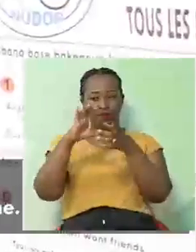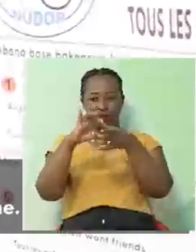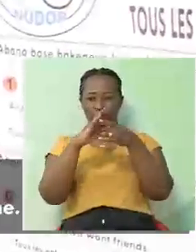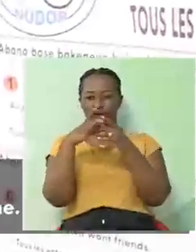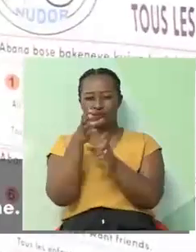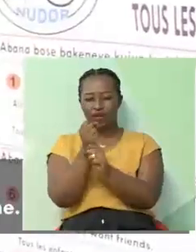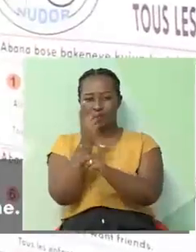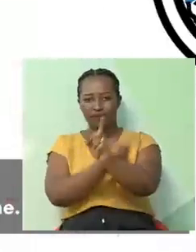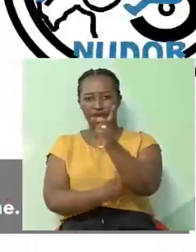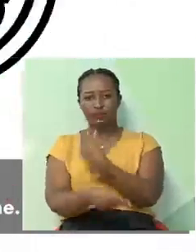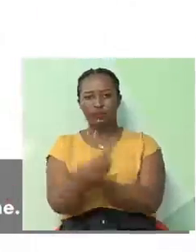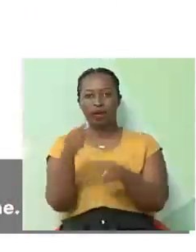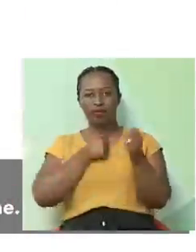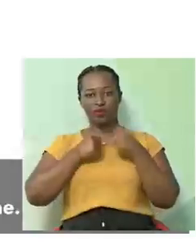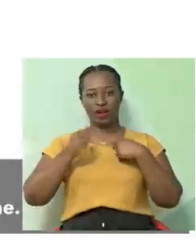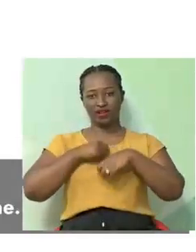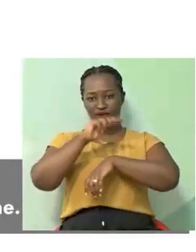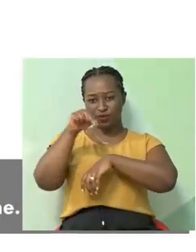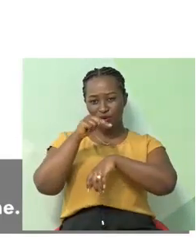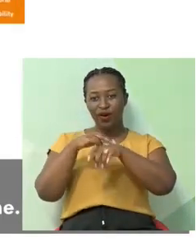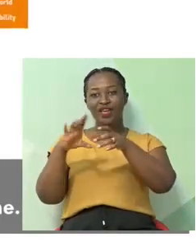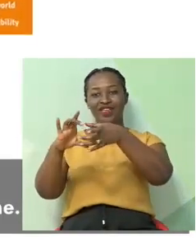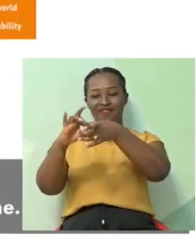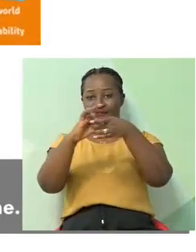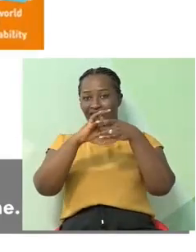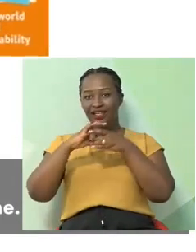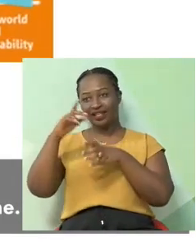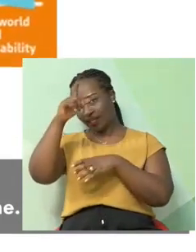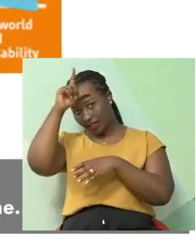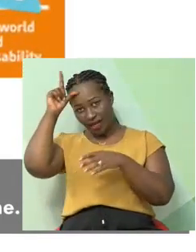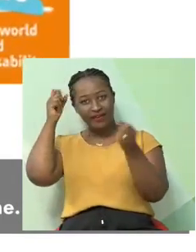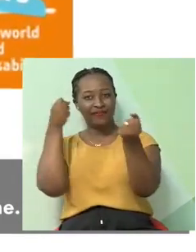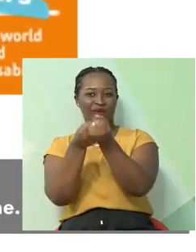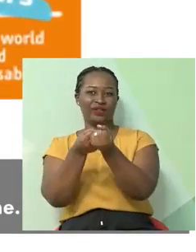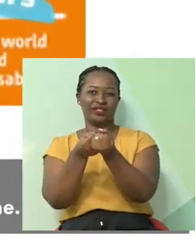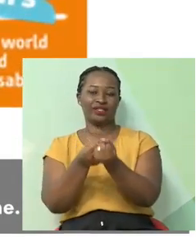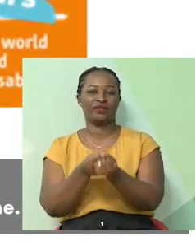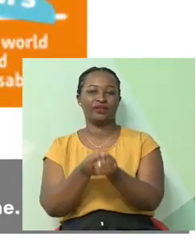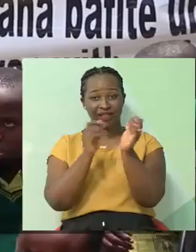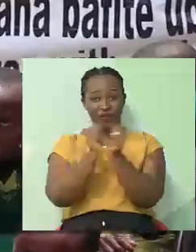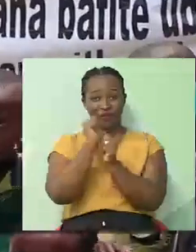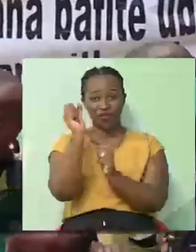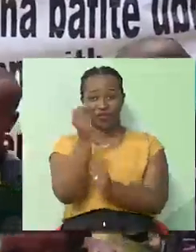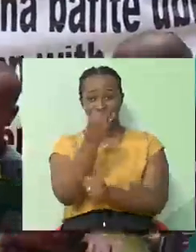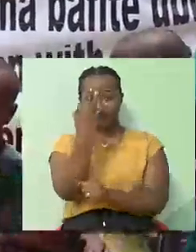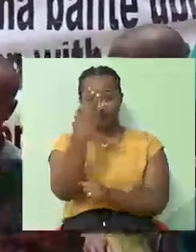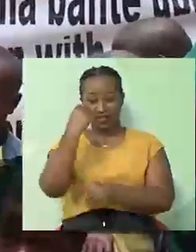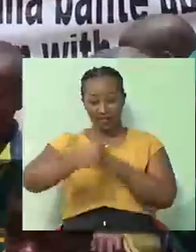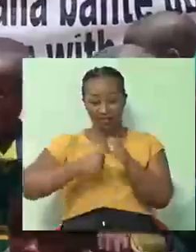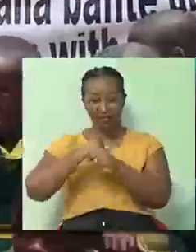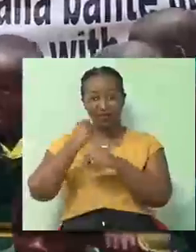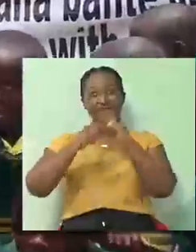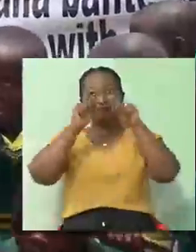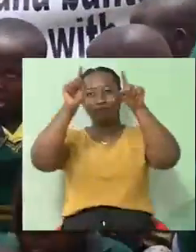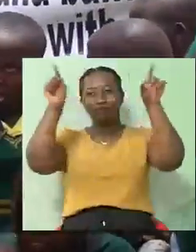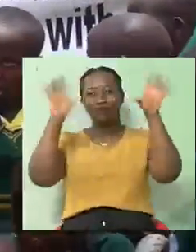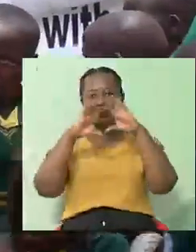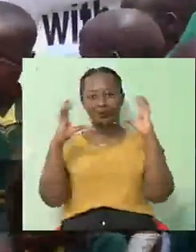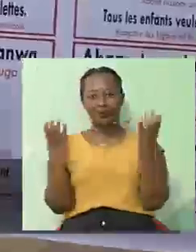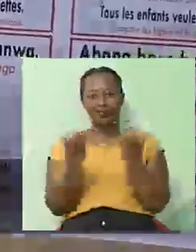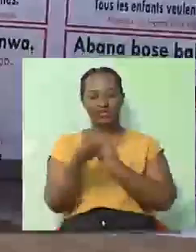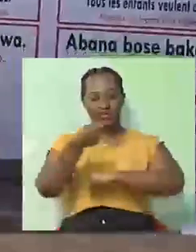n'ihuriro ry'imiryango y'abantu bafite ubumuga mu Rwanda NIDOR ku bufatanye n'umuryango Fondation Liliane tariki ya 15 Werurwe buri mwaka hirya